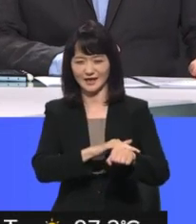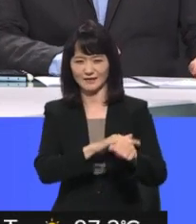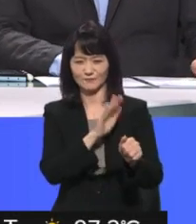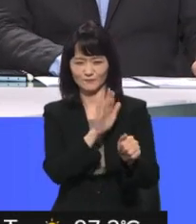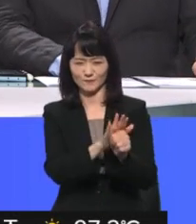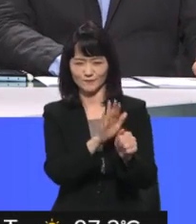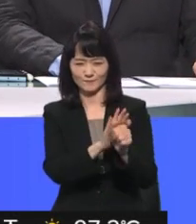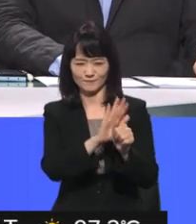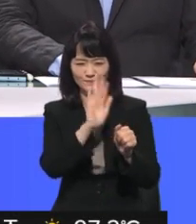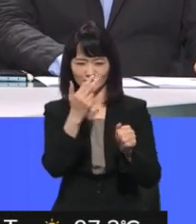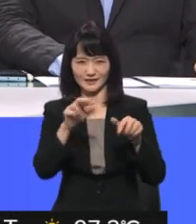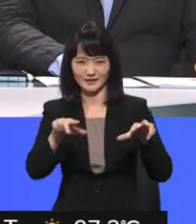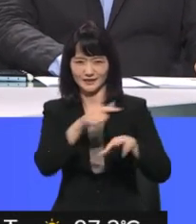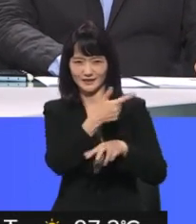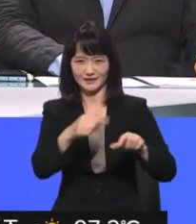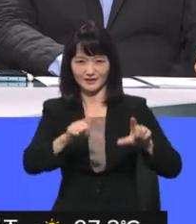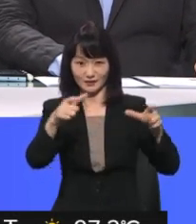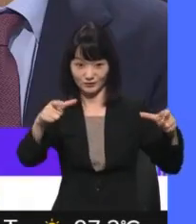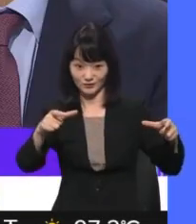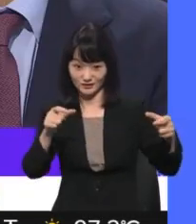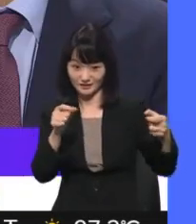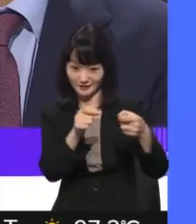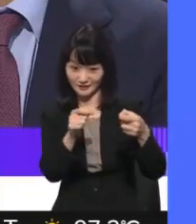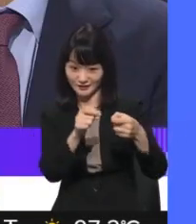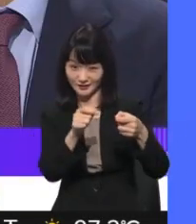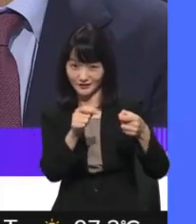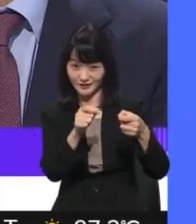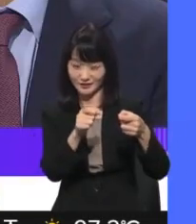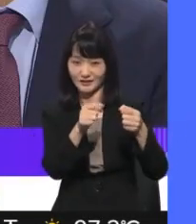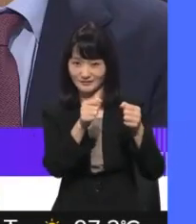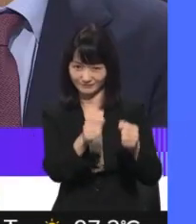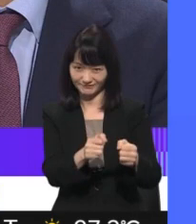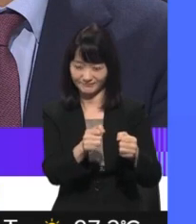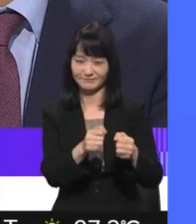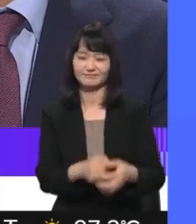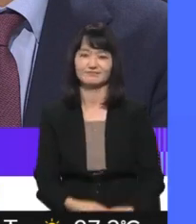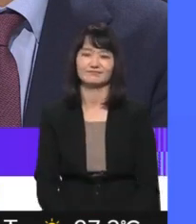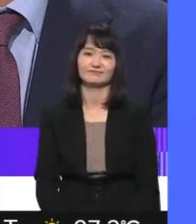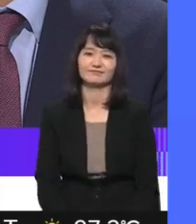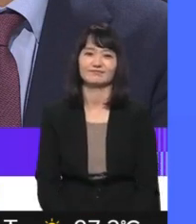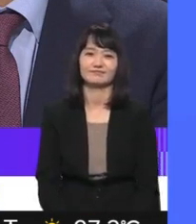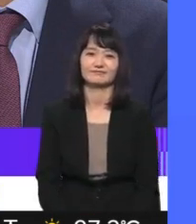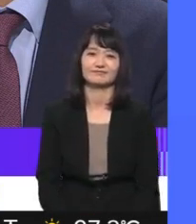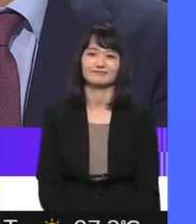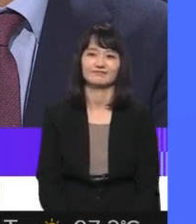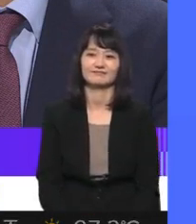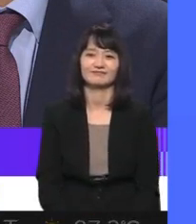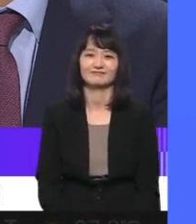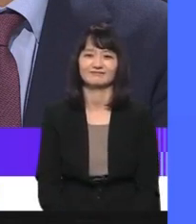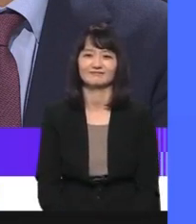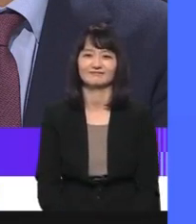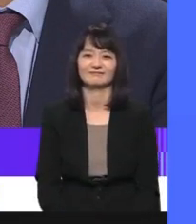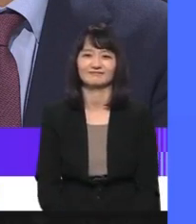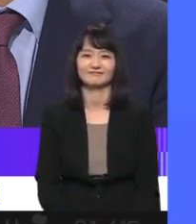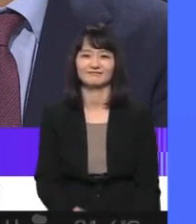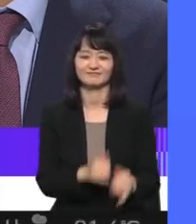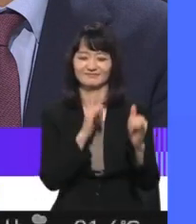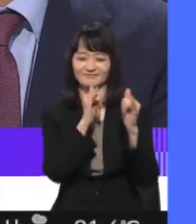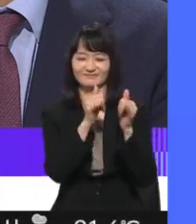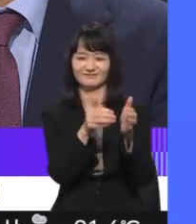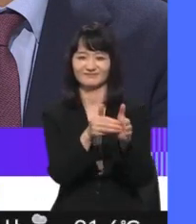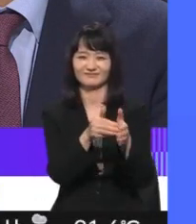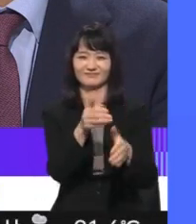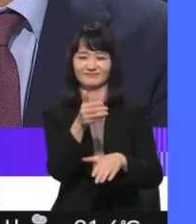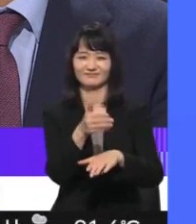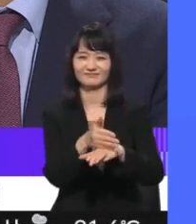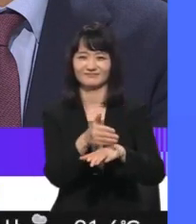1 그렇게 하겠습니다 근처 이때는 감독은 아닌걸로 그랬어 여기까지만 놔 드리도록 하겠습니다 아따 봐라